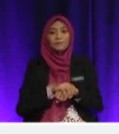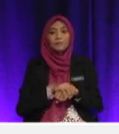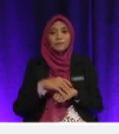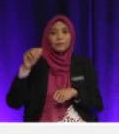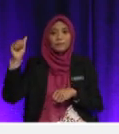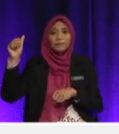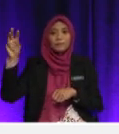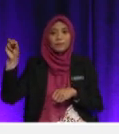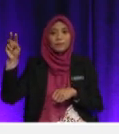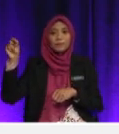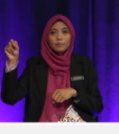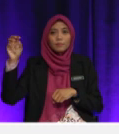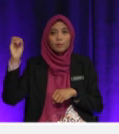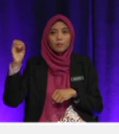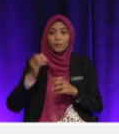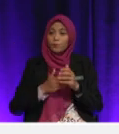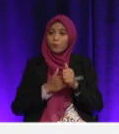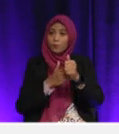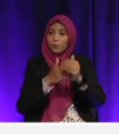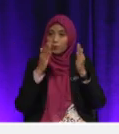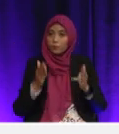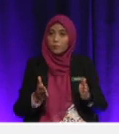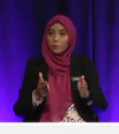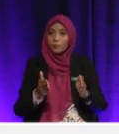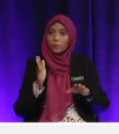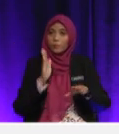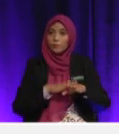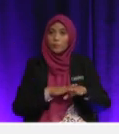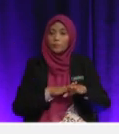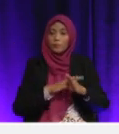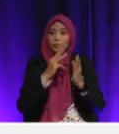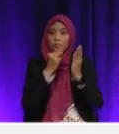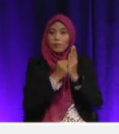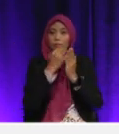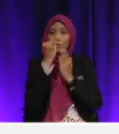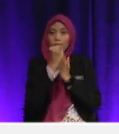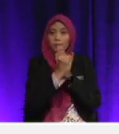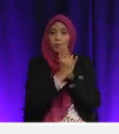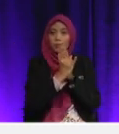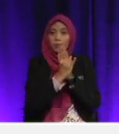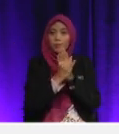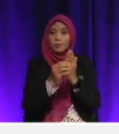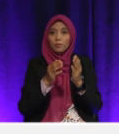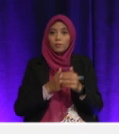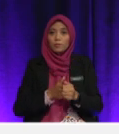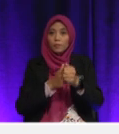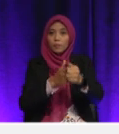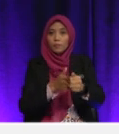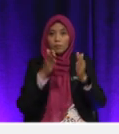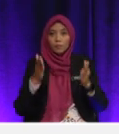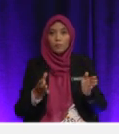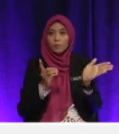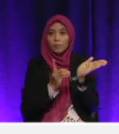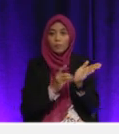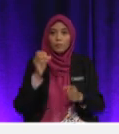amno ya pemimpin dia di tubuhkan pada Mei 1946 pemimpinnya Datuk on Java dan